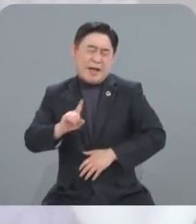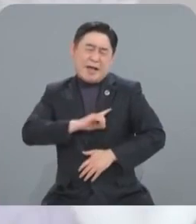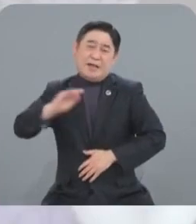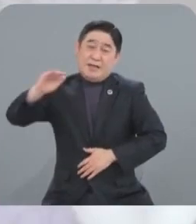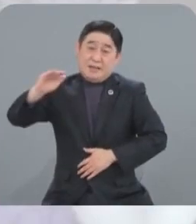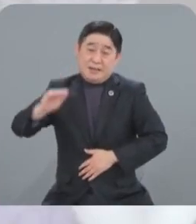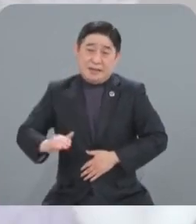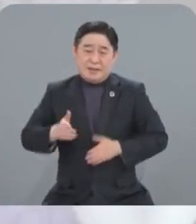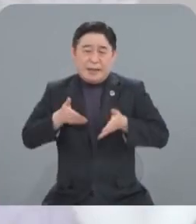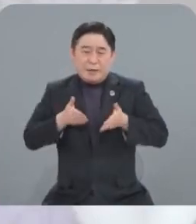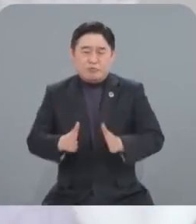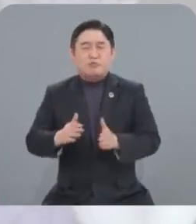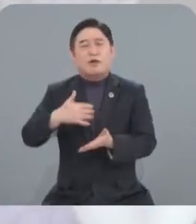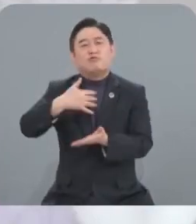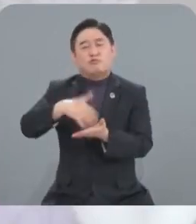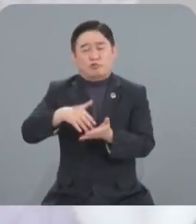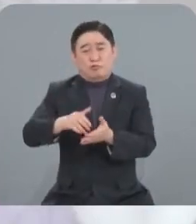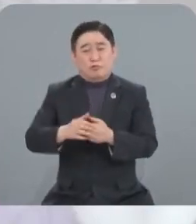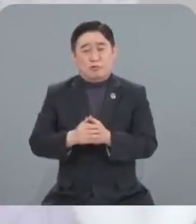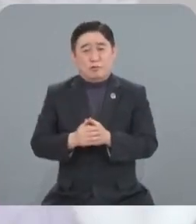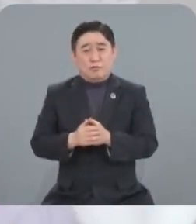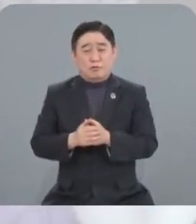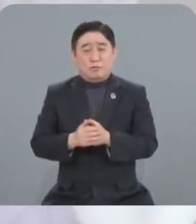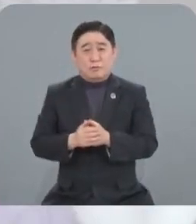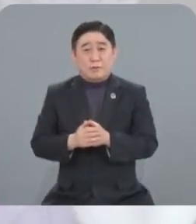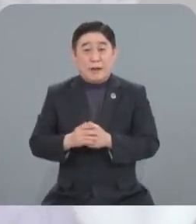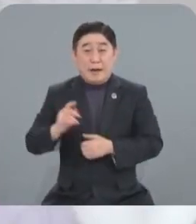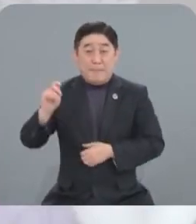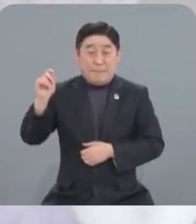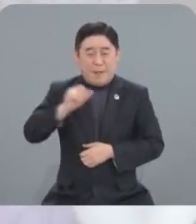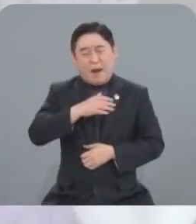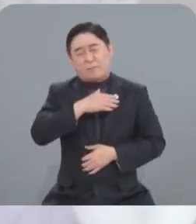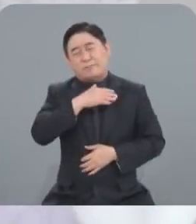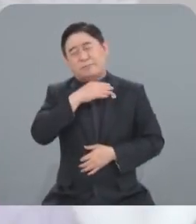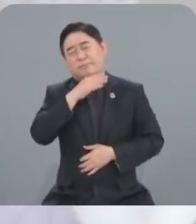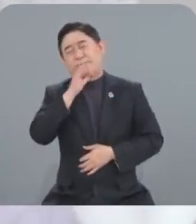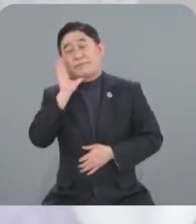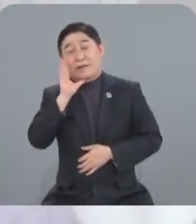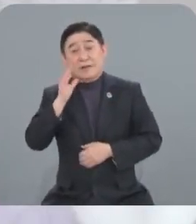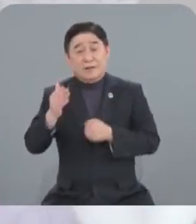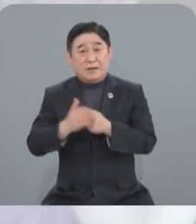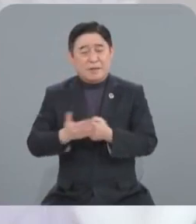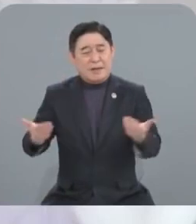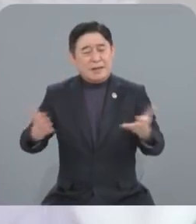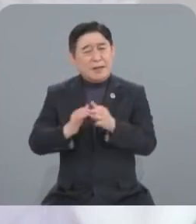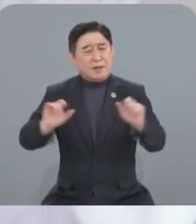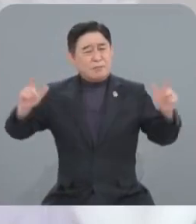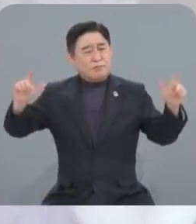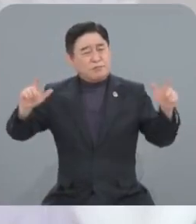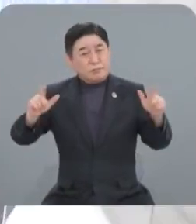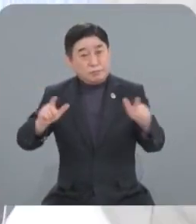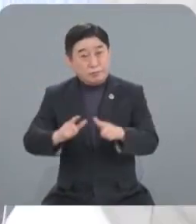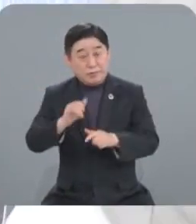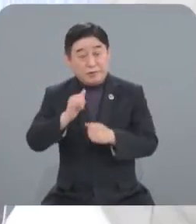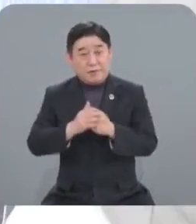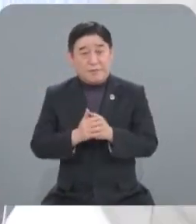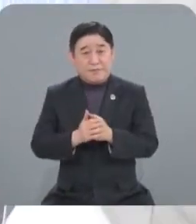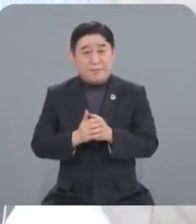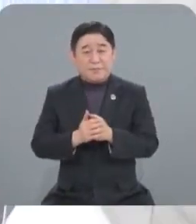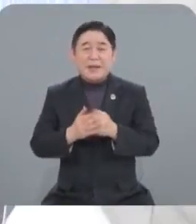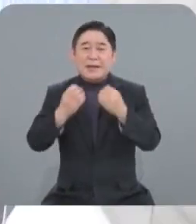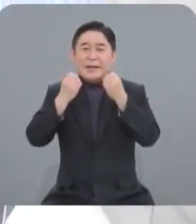낮은 출산율을 기록하고 있고 빠른 고령화로 생산 인구가 감소하고 있습니다